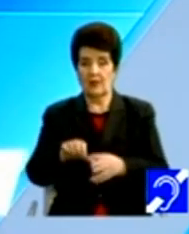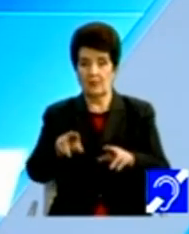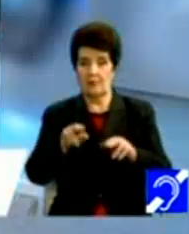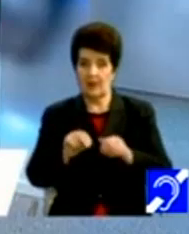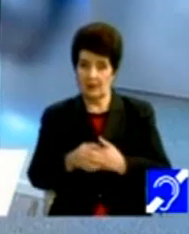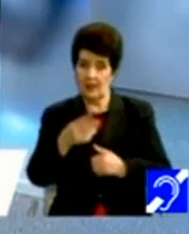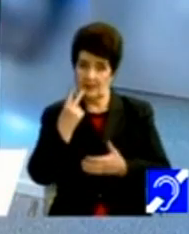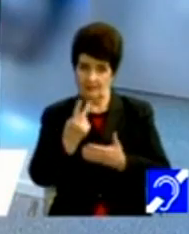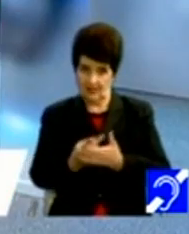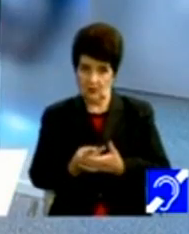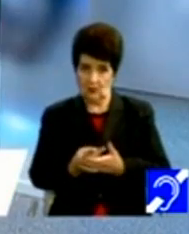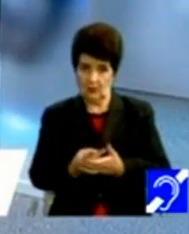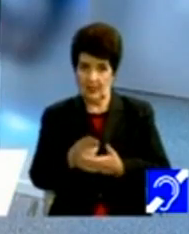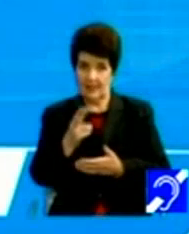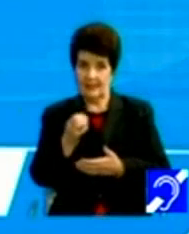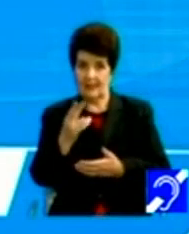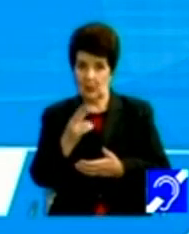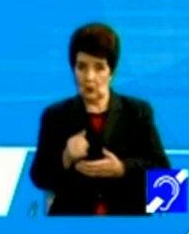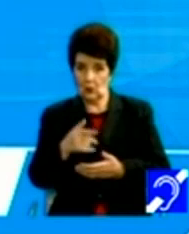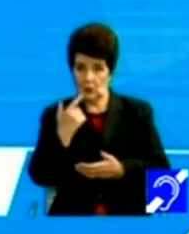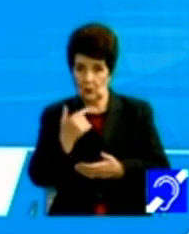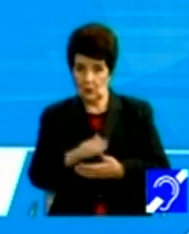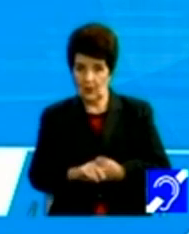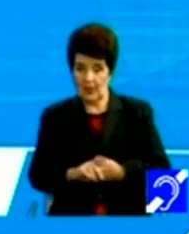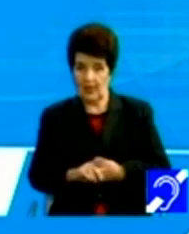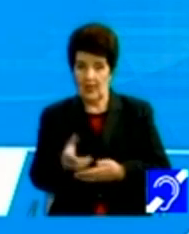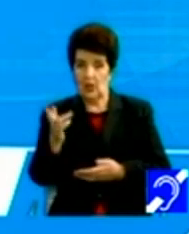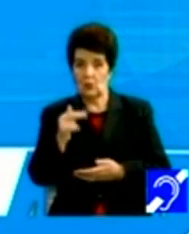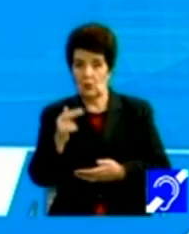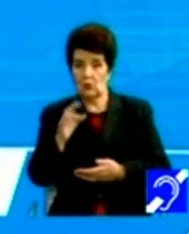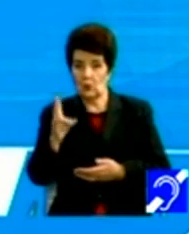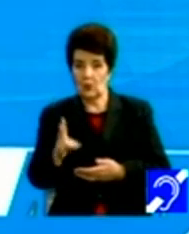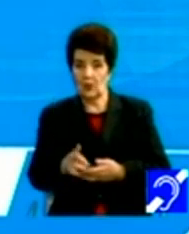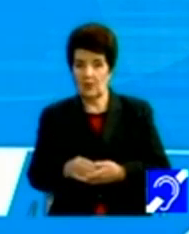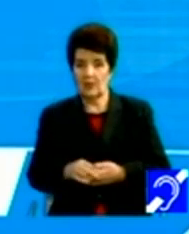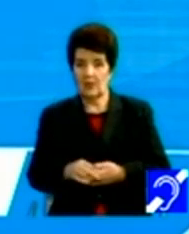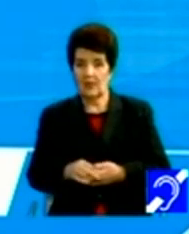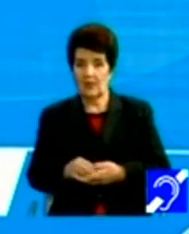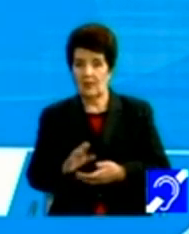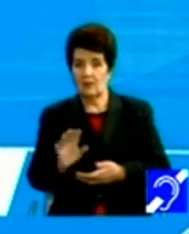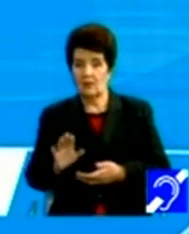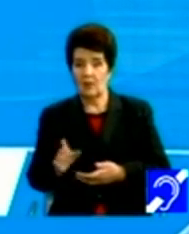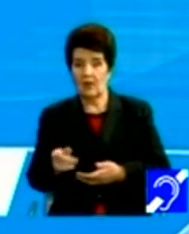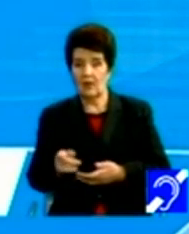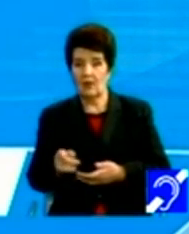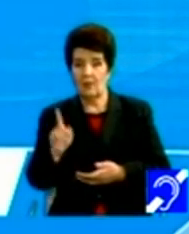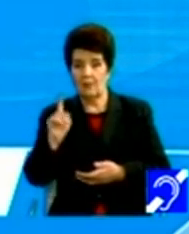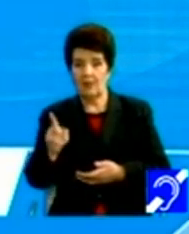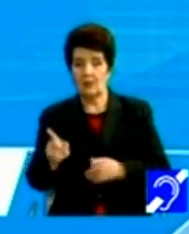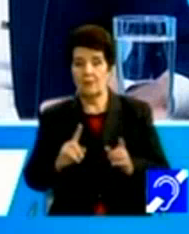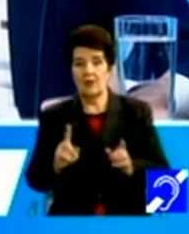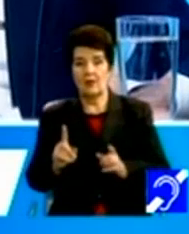Păi, da. Ați văzut, domnul Țicu spune că pentru Dodon nu-s bune, dar le-ar păstra dacă ar ajunge dânsul președinte. Sau n-am înțeles eu bine, domnul